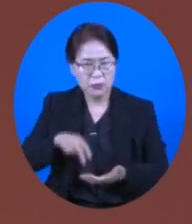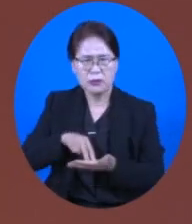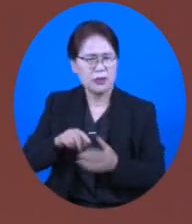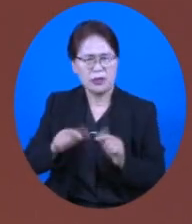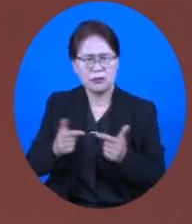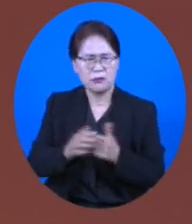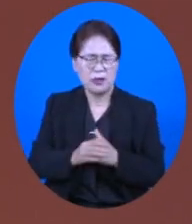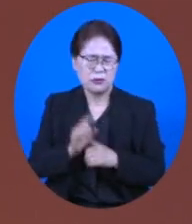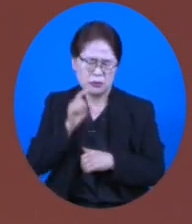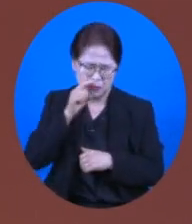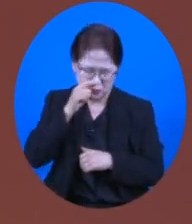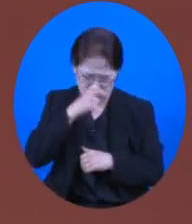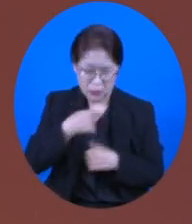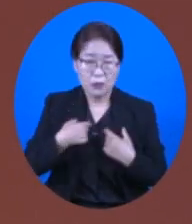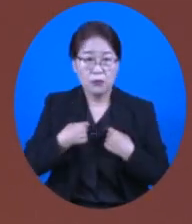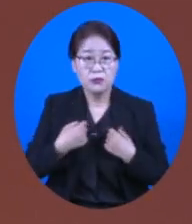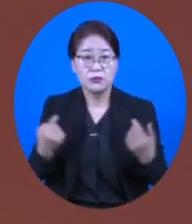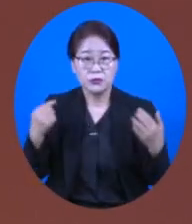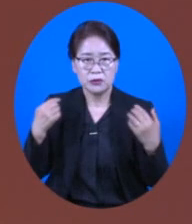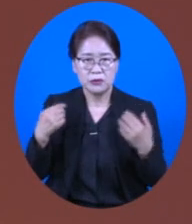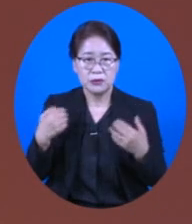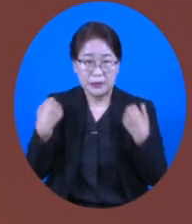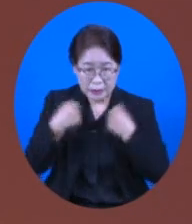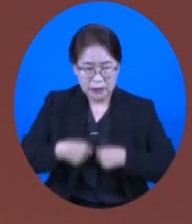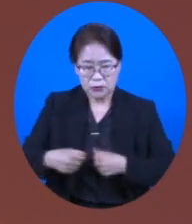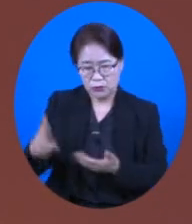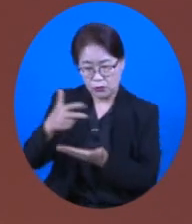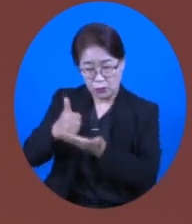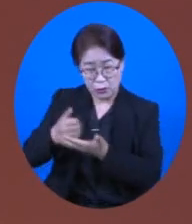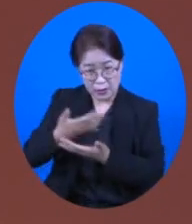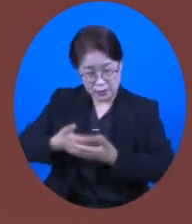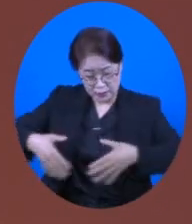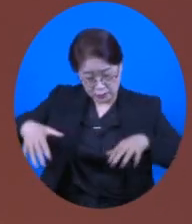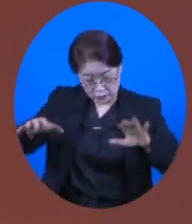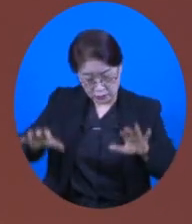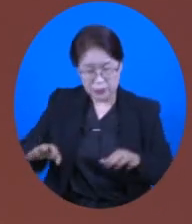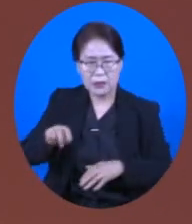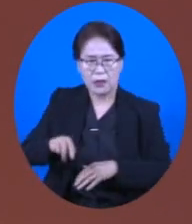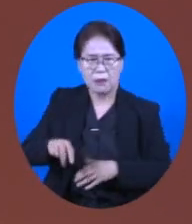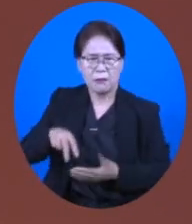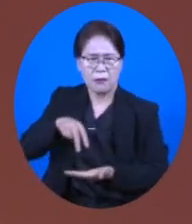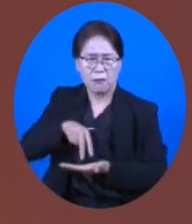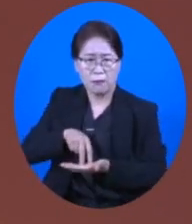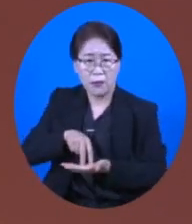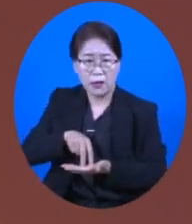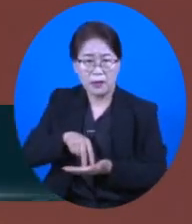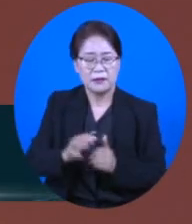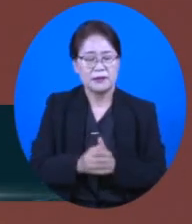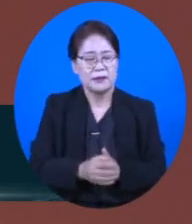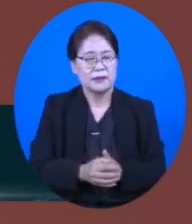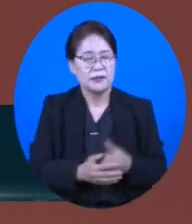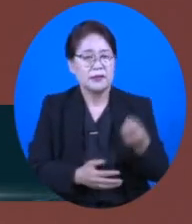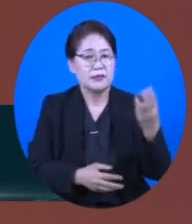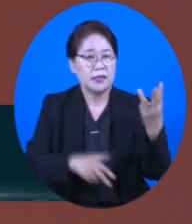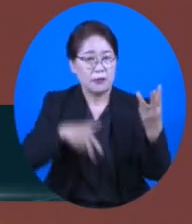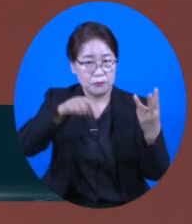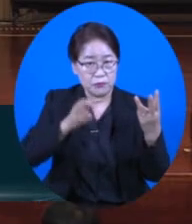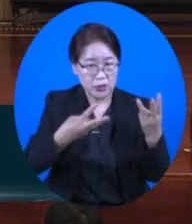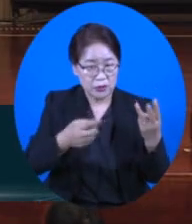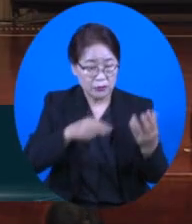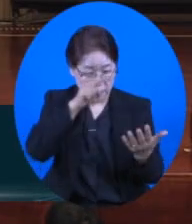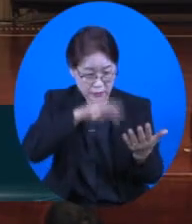아주 더러운 옷을 입고 여호와의 천사 앞에 서 있다는 거예요. 우리 3절의 말씀을 읽겠습니다. 다